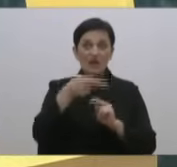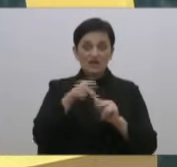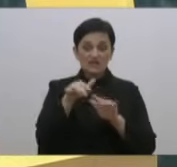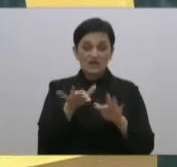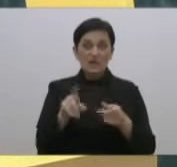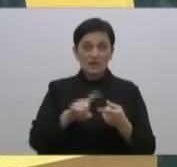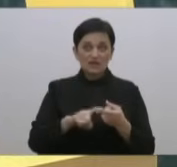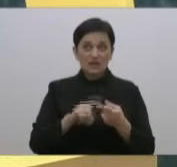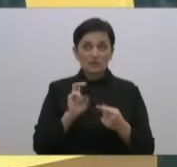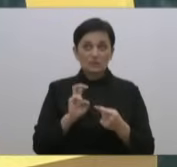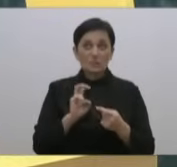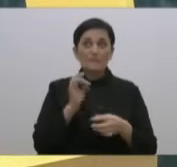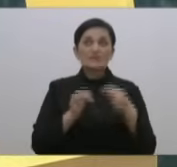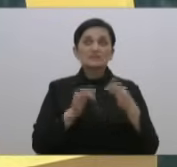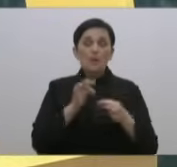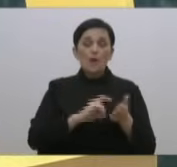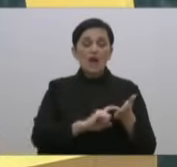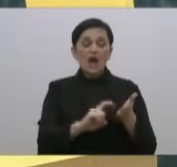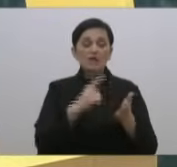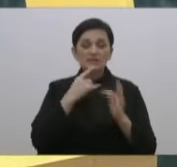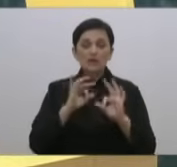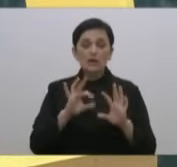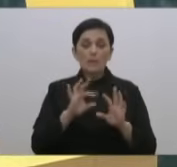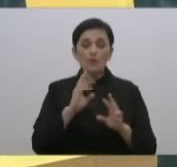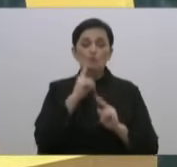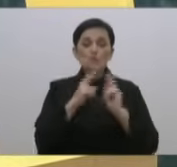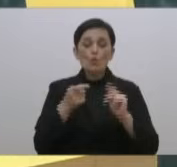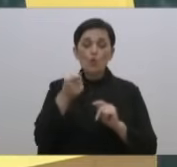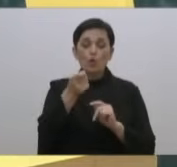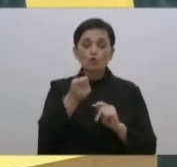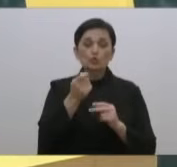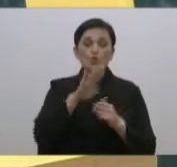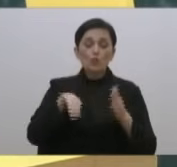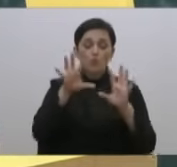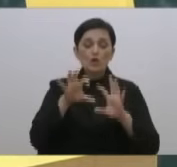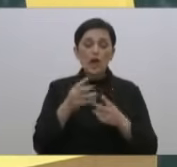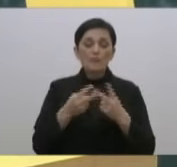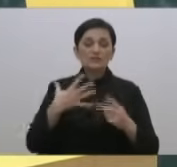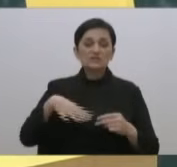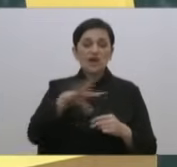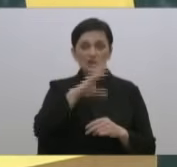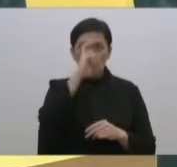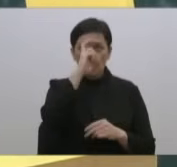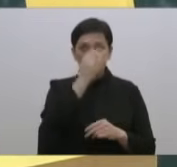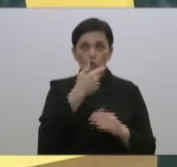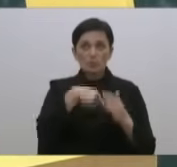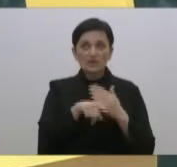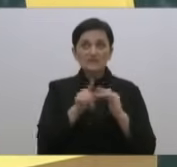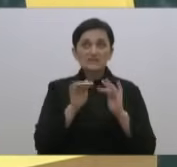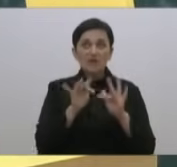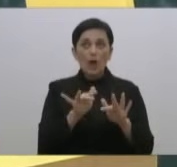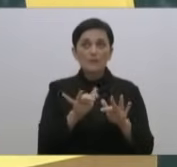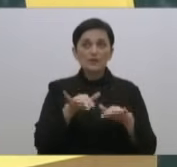საქმესთან დაკავშირებით, კერძოდ. სასამართლომ ხაზგასმით აღნიშნა, რომ მოსარჩელეები უკანონო პატიმრობიდან სწორედ საქართველოს ხელისუფლების მიერ